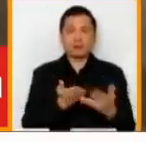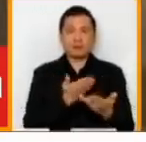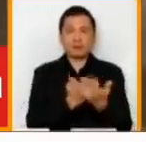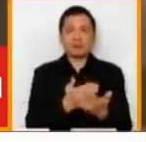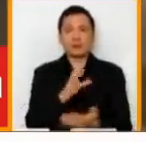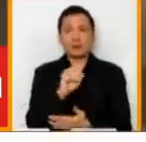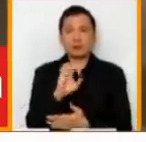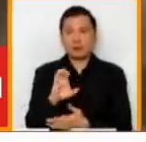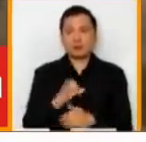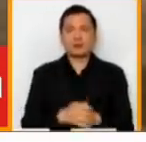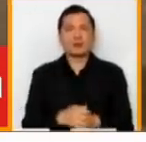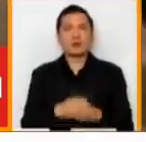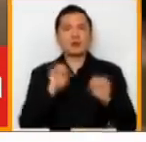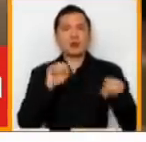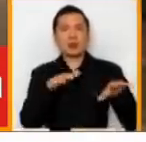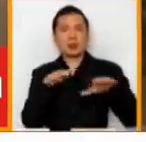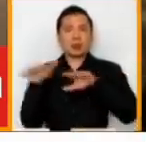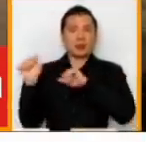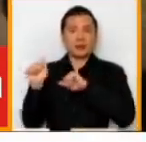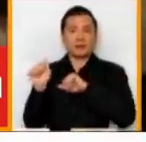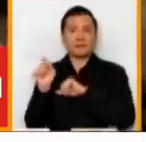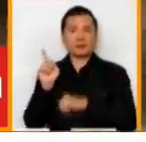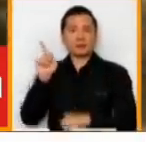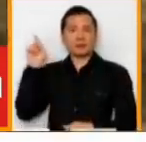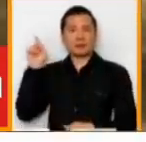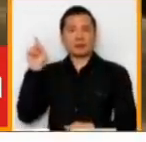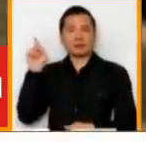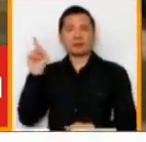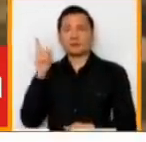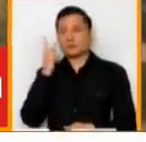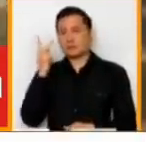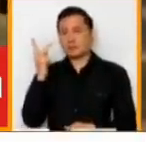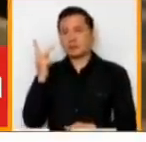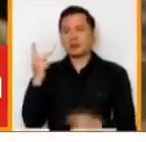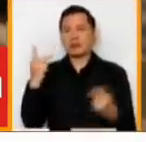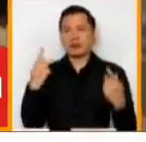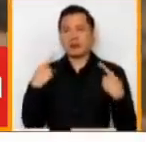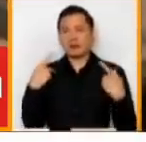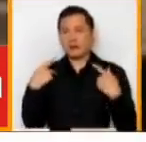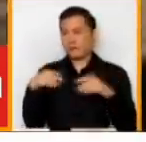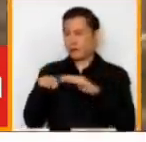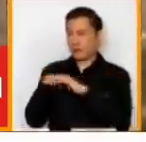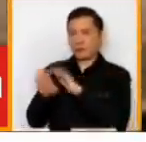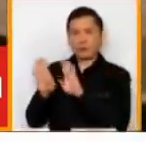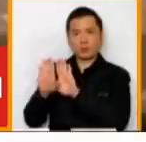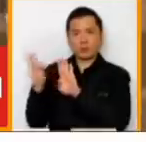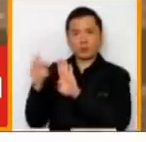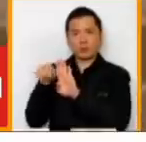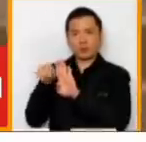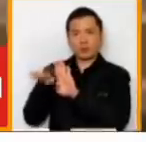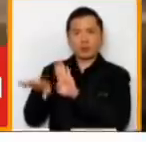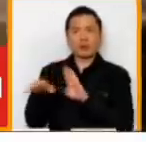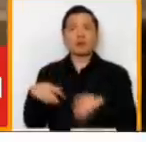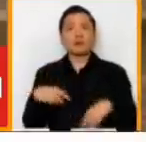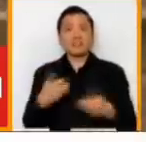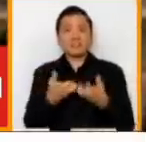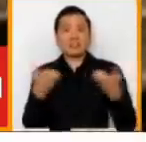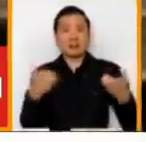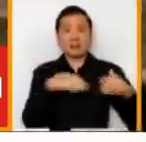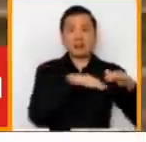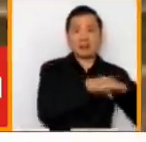silang mag-exit dito sa may bandang kanan, may exit dito. Hiwalay kasi yung entrance at yung exit dito sa may